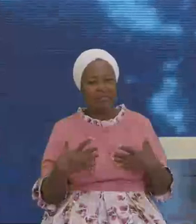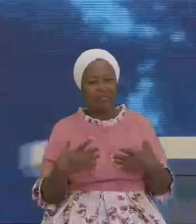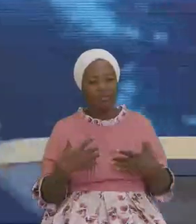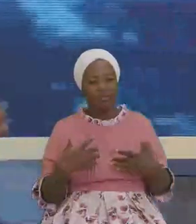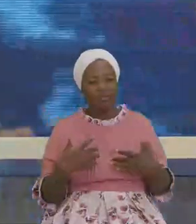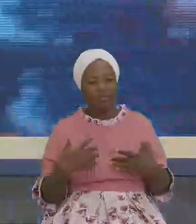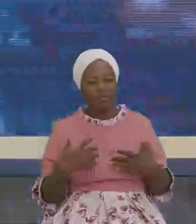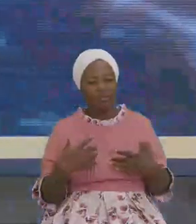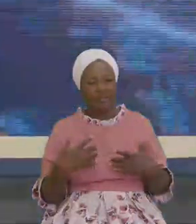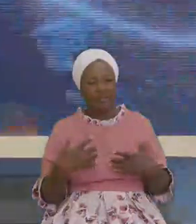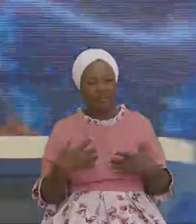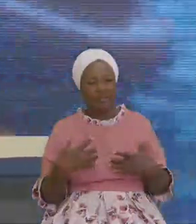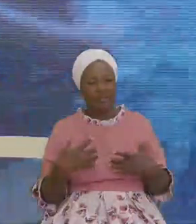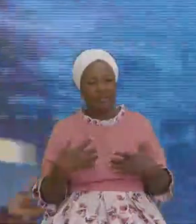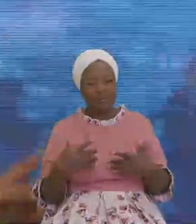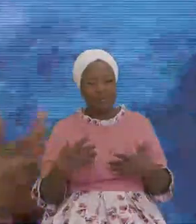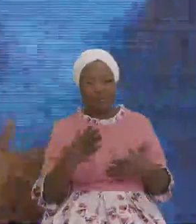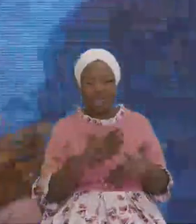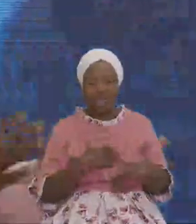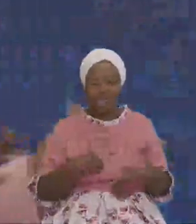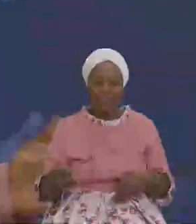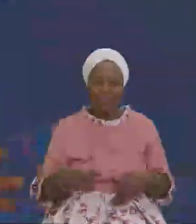la vie qui abonde.